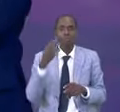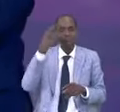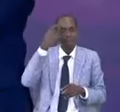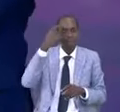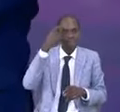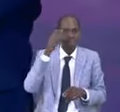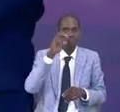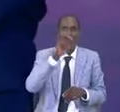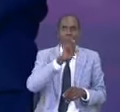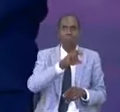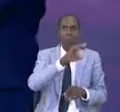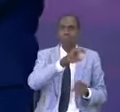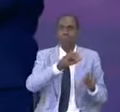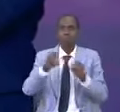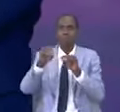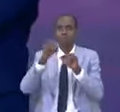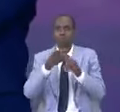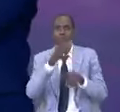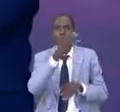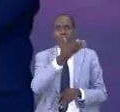errances vous êtes libéré